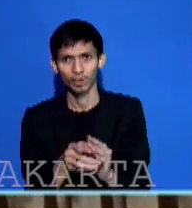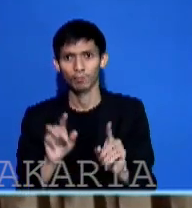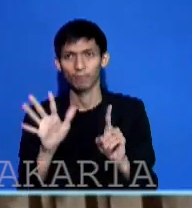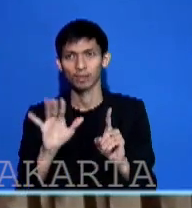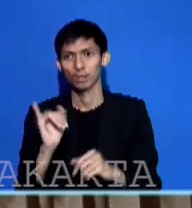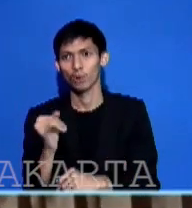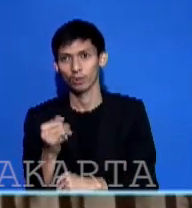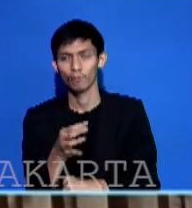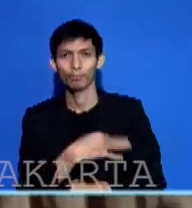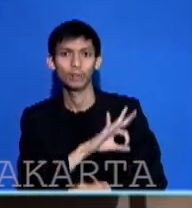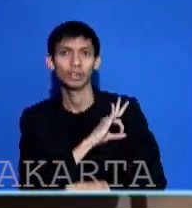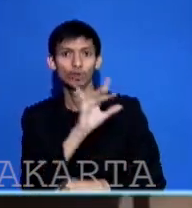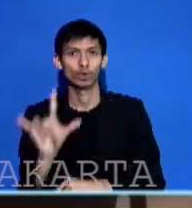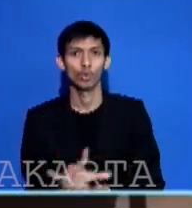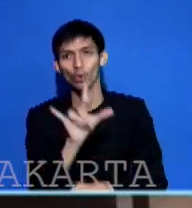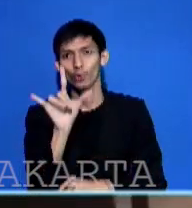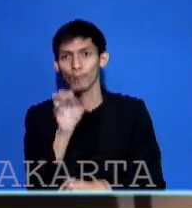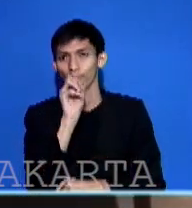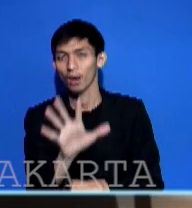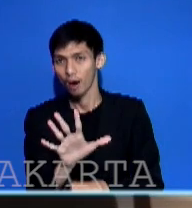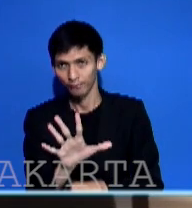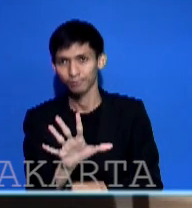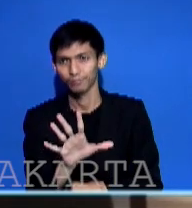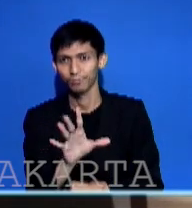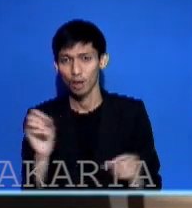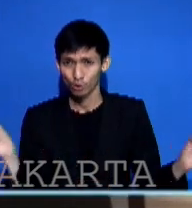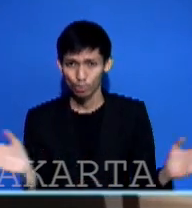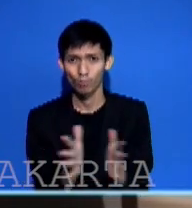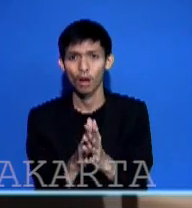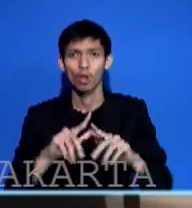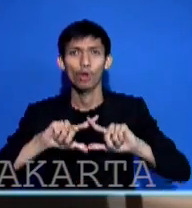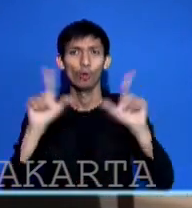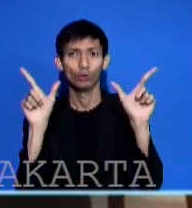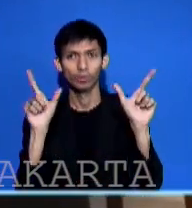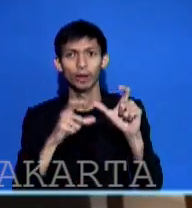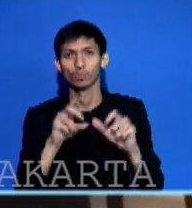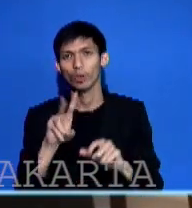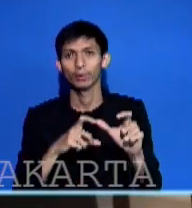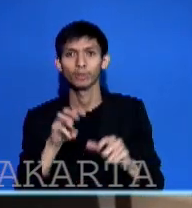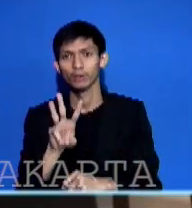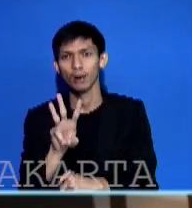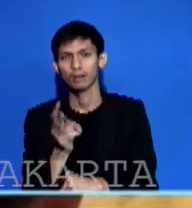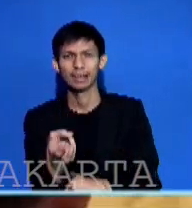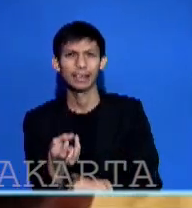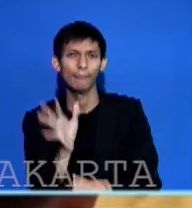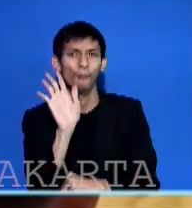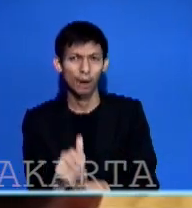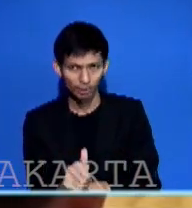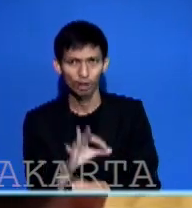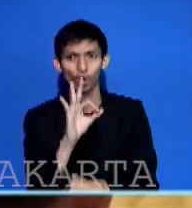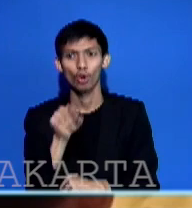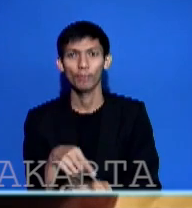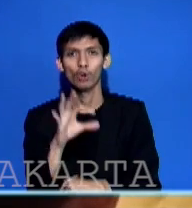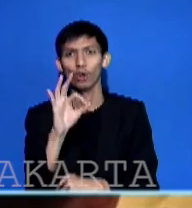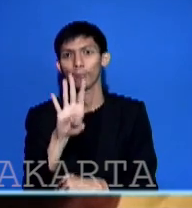Republik Indonesia Joko Widodo menyebutkan jumlah lulusan S2 dan S3 masih sangat sedikit, yaitu 0,45%